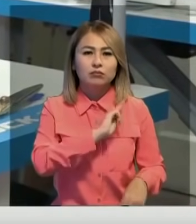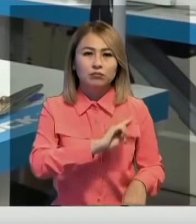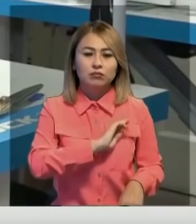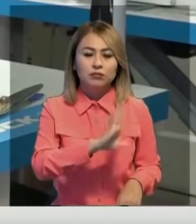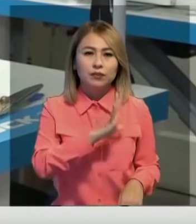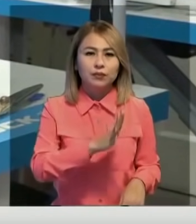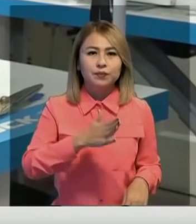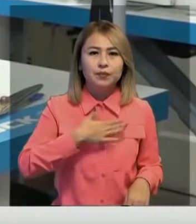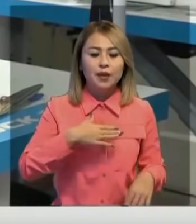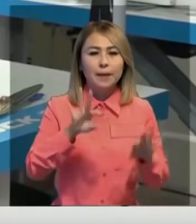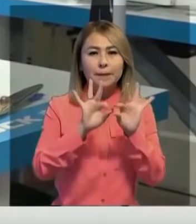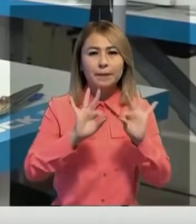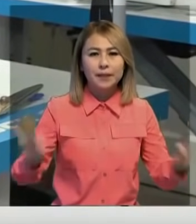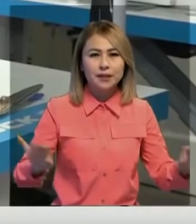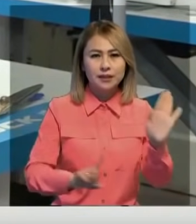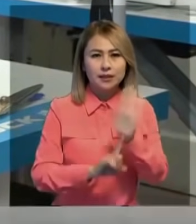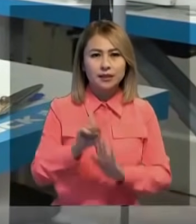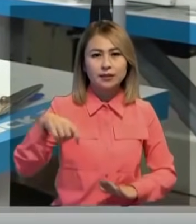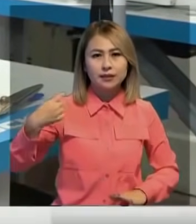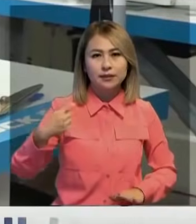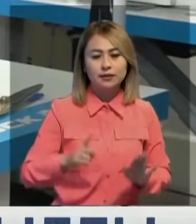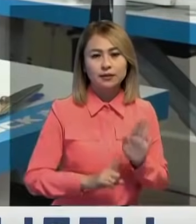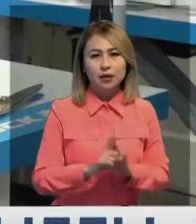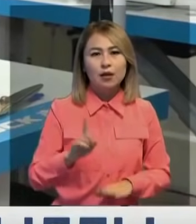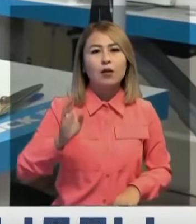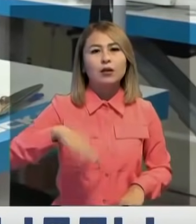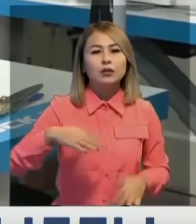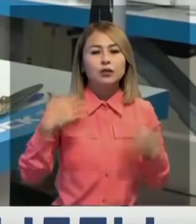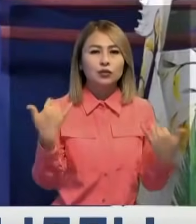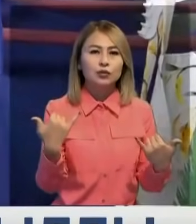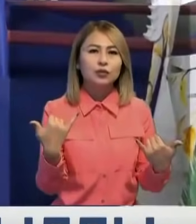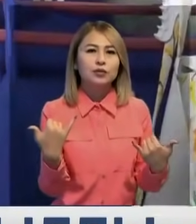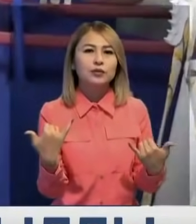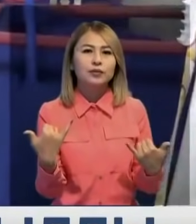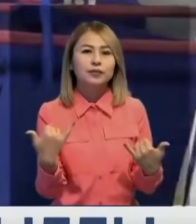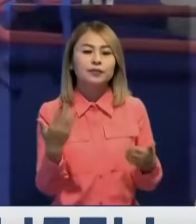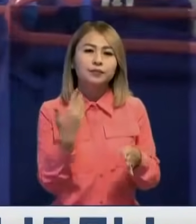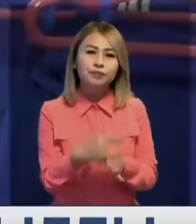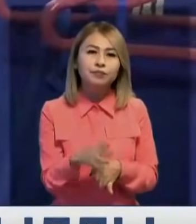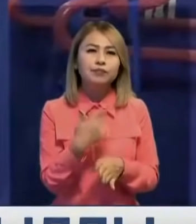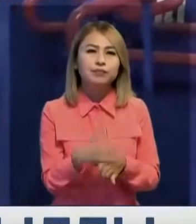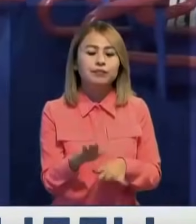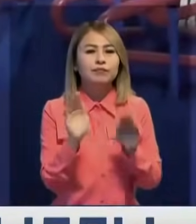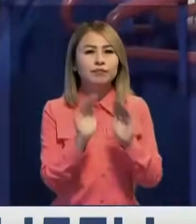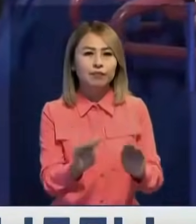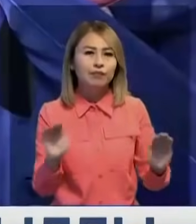біз постельный белеудан бастағанбыз. Соны тікеміз. Қазір осылай ақырындап